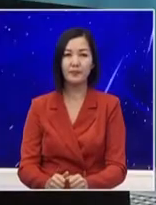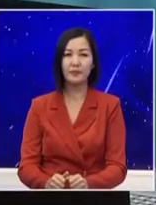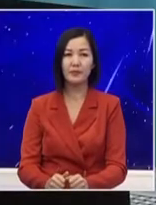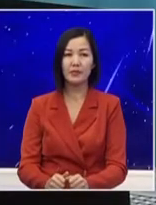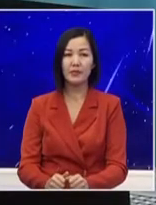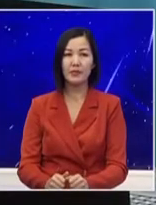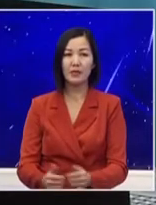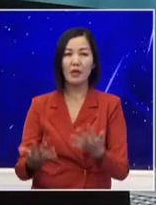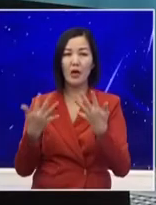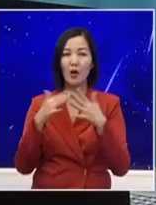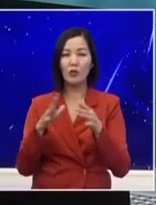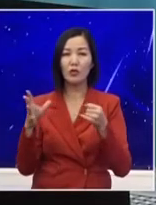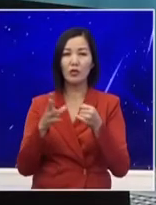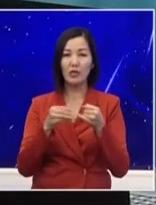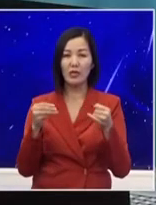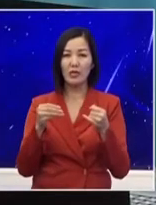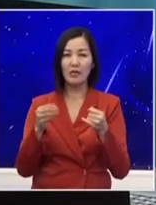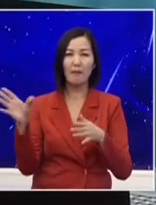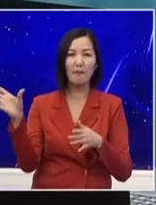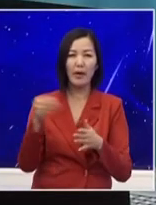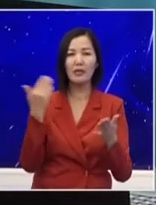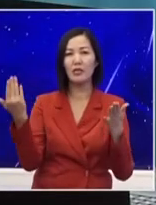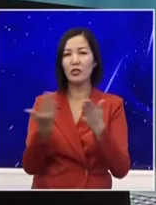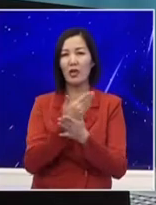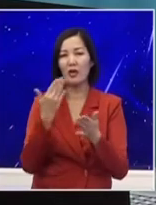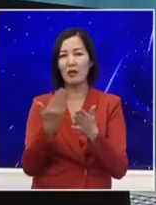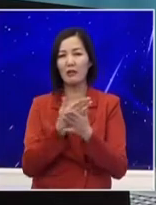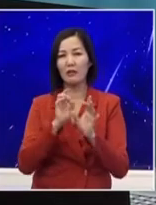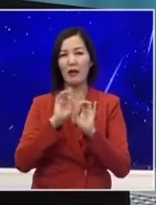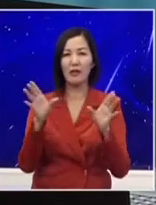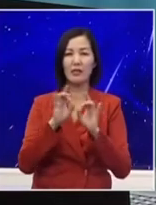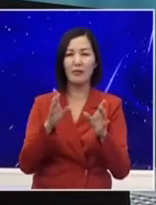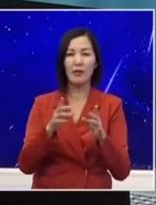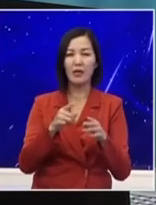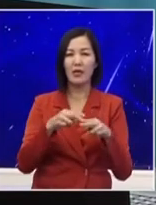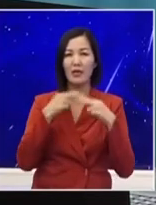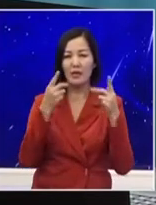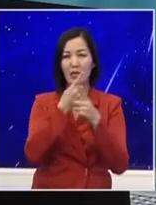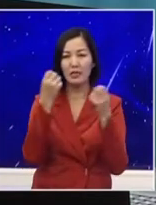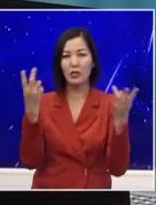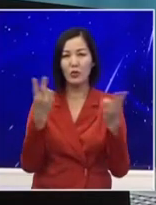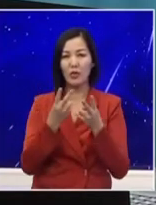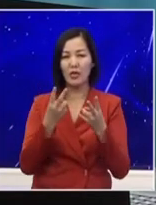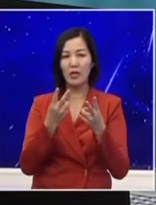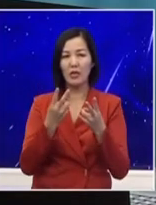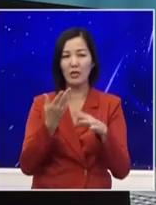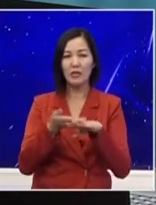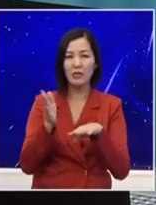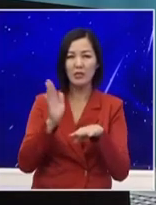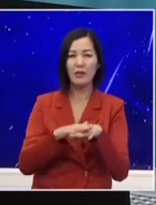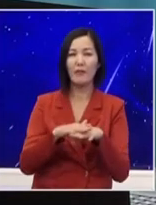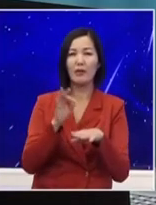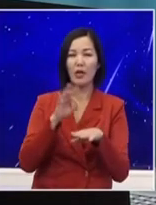Дауылды жерлерде бәріне айтып отырыңдар. Жаңа болсан сымасын. Бұл жаман індет. Кім ауырып шыққандар біледі ғой